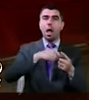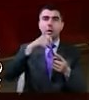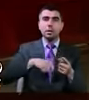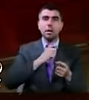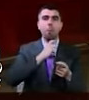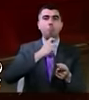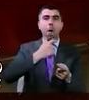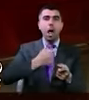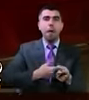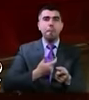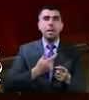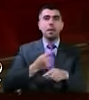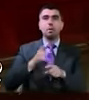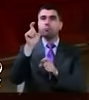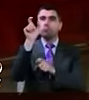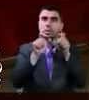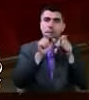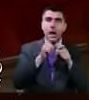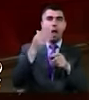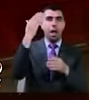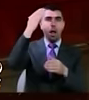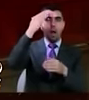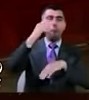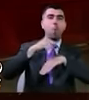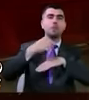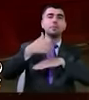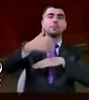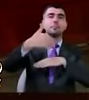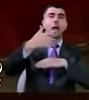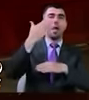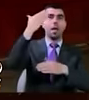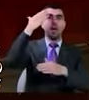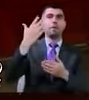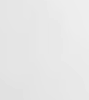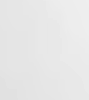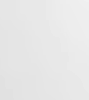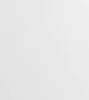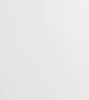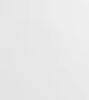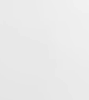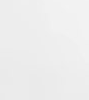الحجم ديال الزمن اللي غتستغرق قضاياهم واللي خاص يكون الزمن معقول.